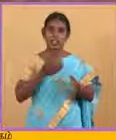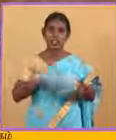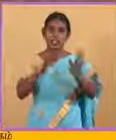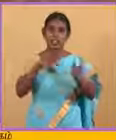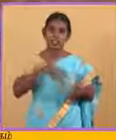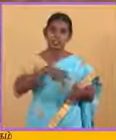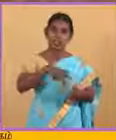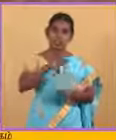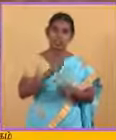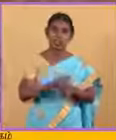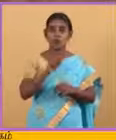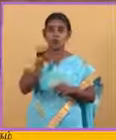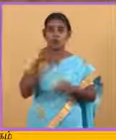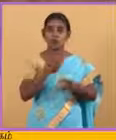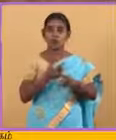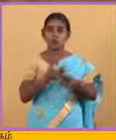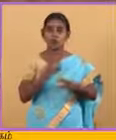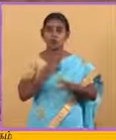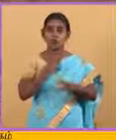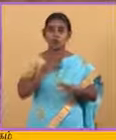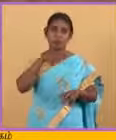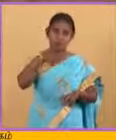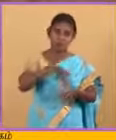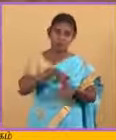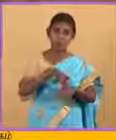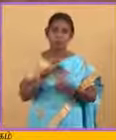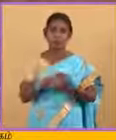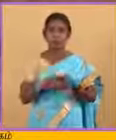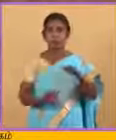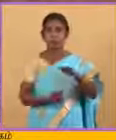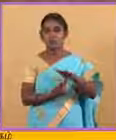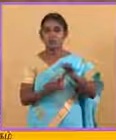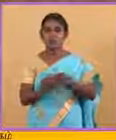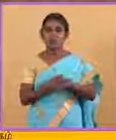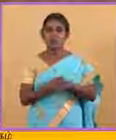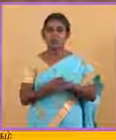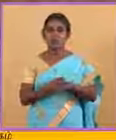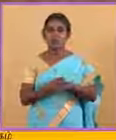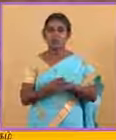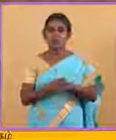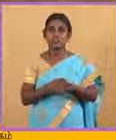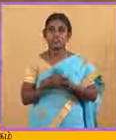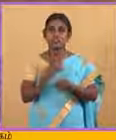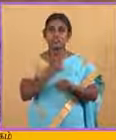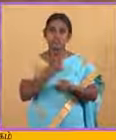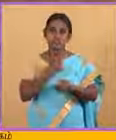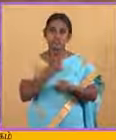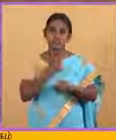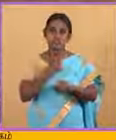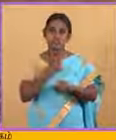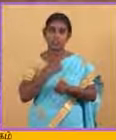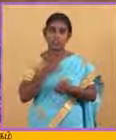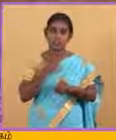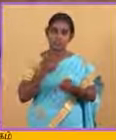அப்போ ஒரு கல் எனக்கு குத்திருச்சு, நான் புண்படுத்தி என்னை புண்படுத்தி விட்டது, நான் புண்படுத்தப்பட்டேன், கல் என்னை